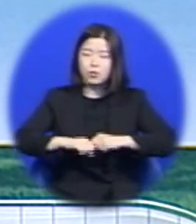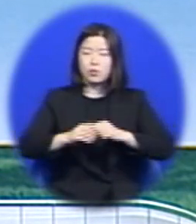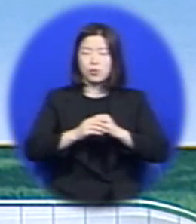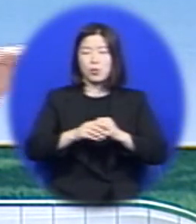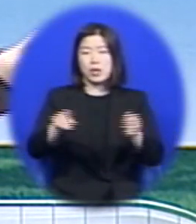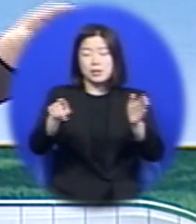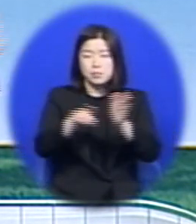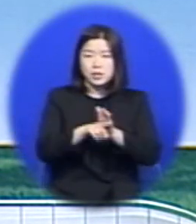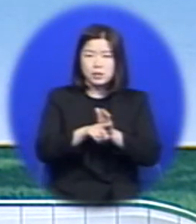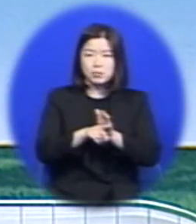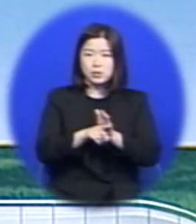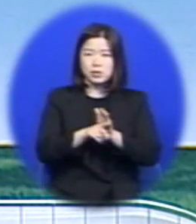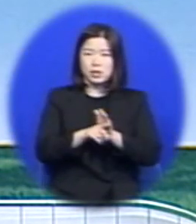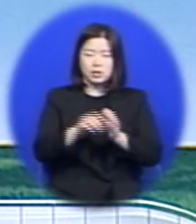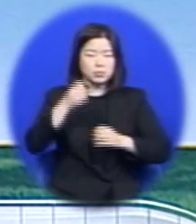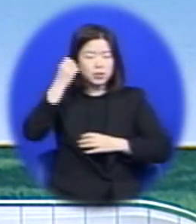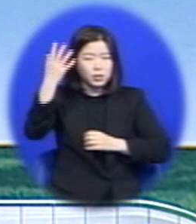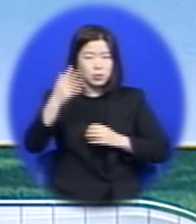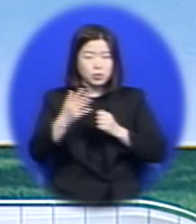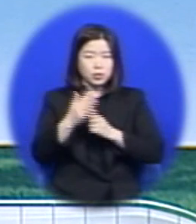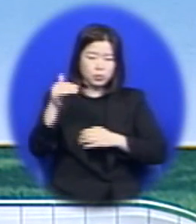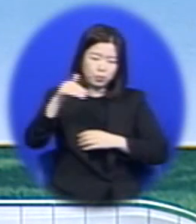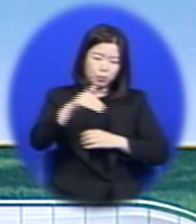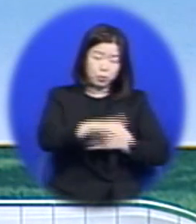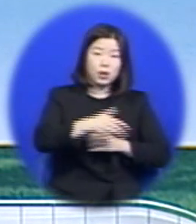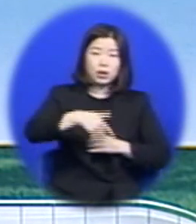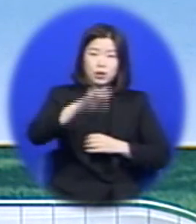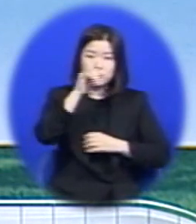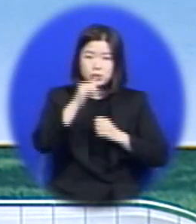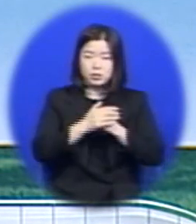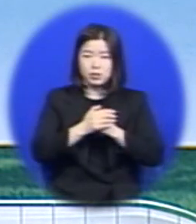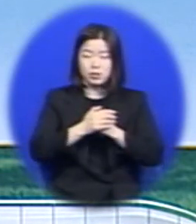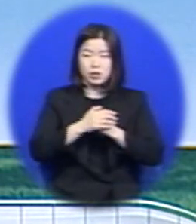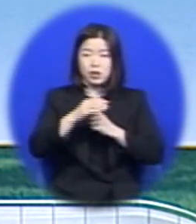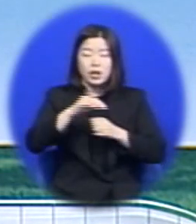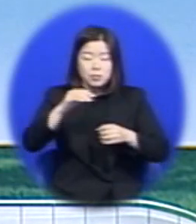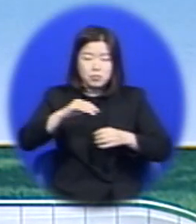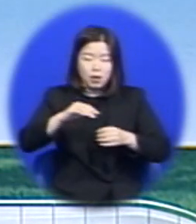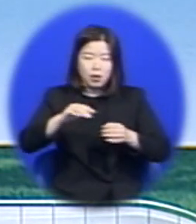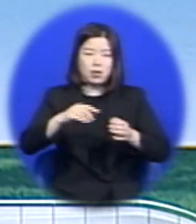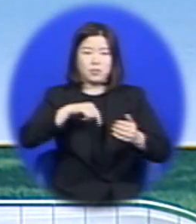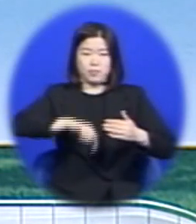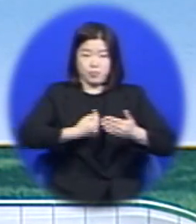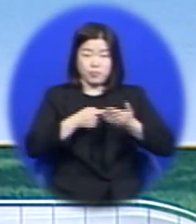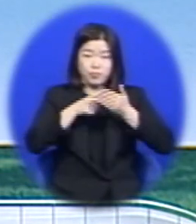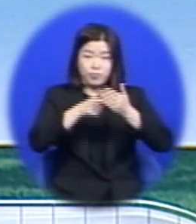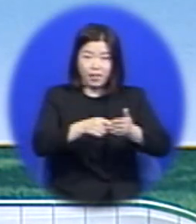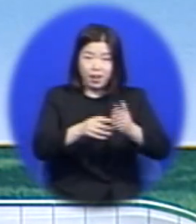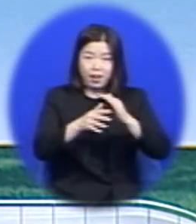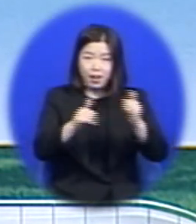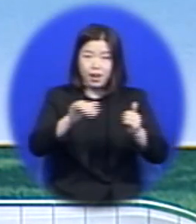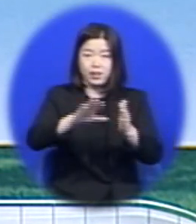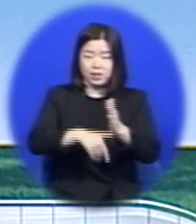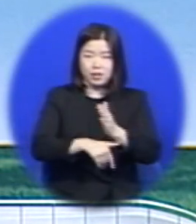잃어버리고 타락의 길로 들어서 있습니다. 차라리 독재 정권 때는 믿음의 순수함은 지킬 수